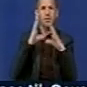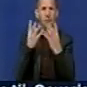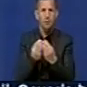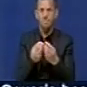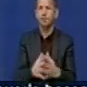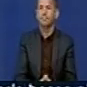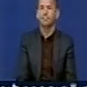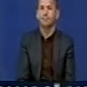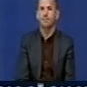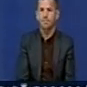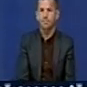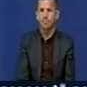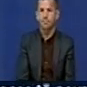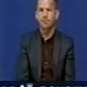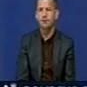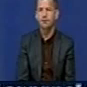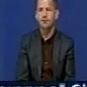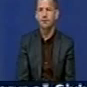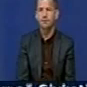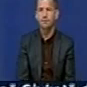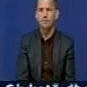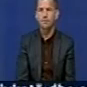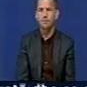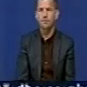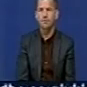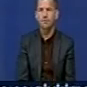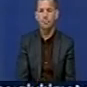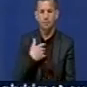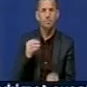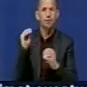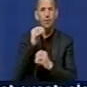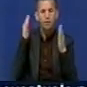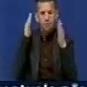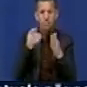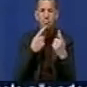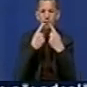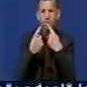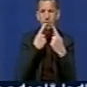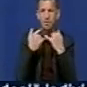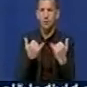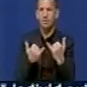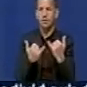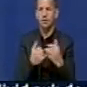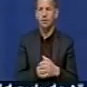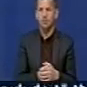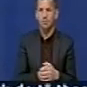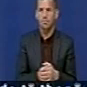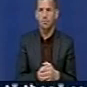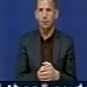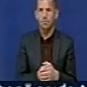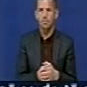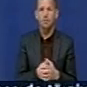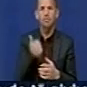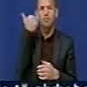tjera, do të nisem ndoshta më shumë me një gjë konkrete për çështjen pse nuk